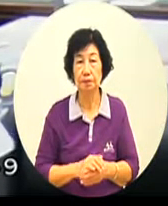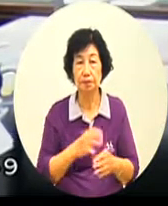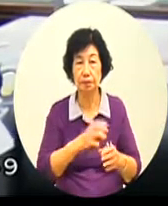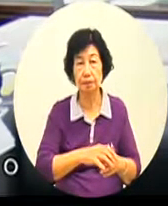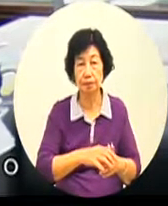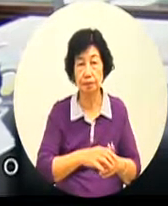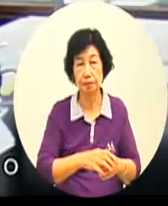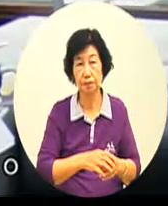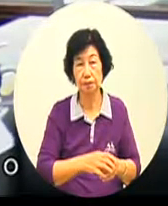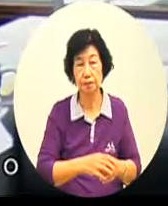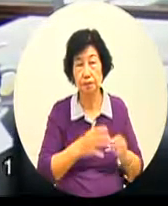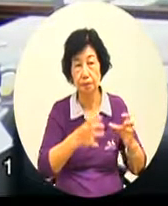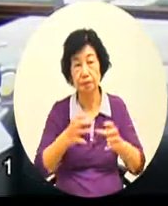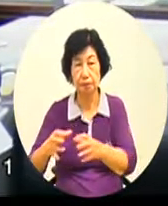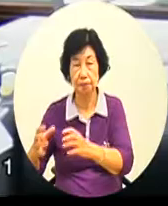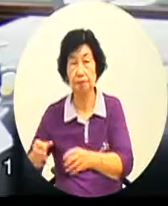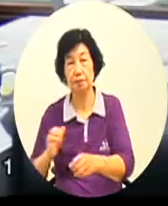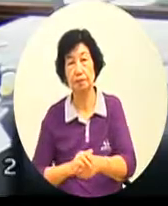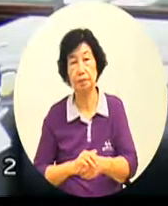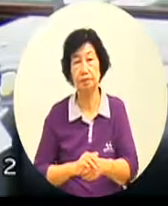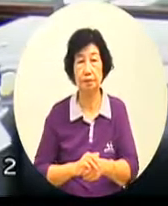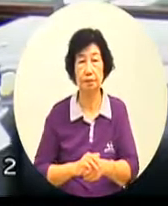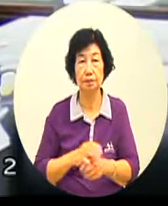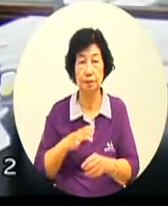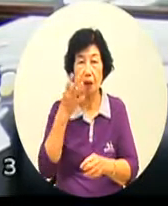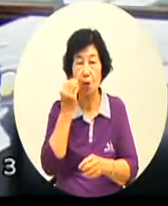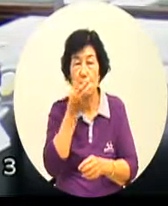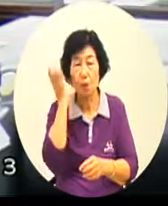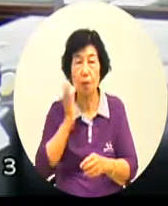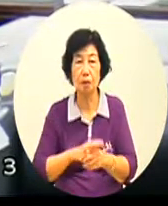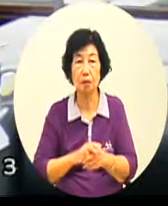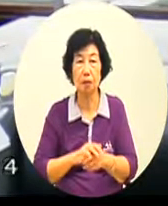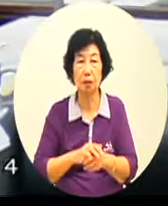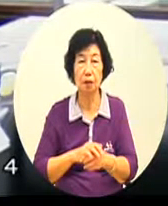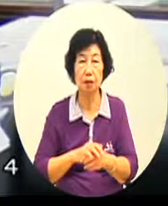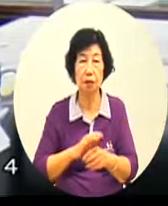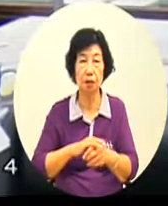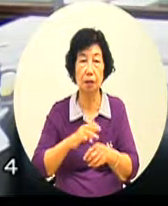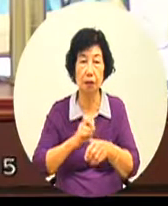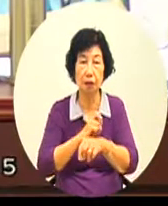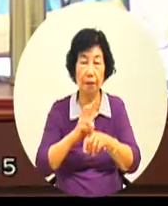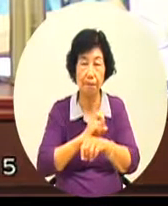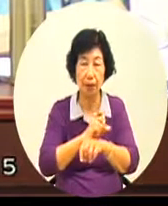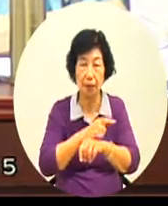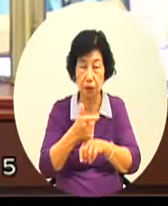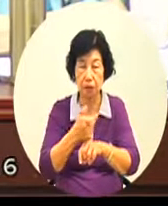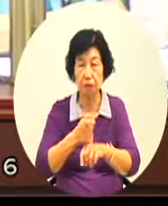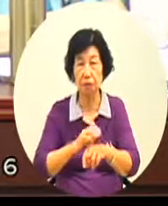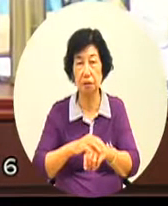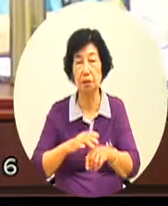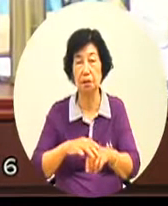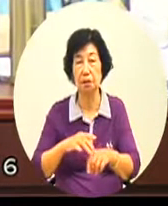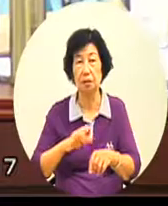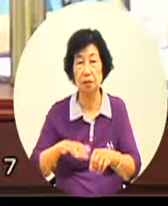局260个10个小时，你们也准他、啊。 我们现在的规定是，首长的驾驶